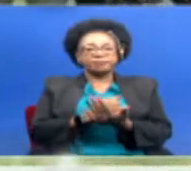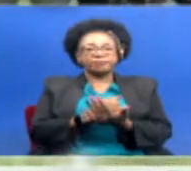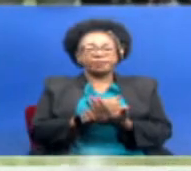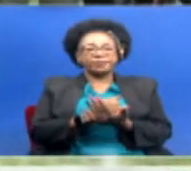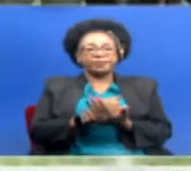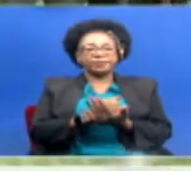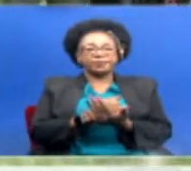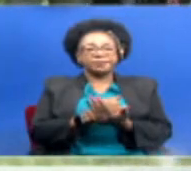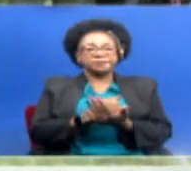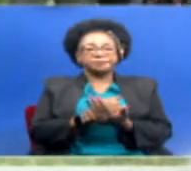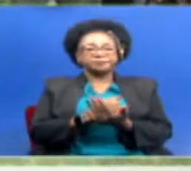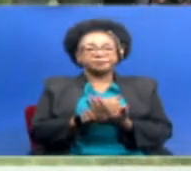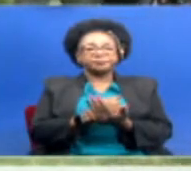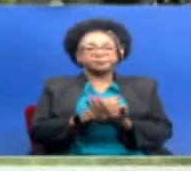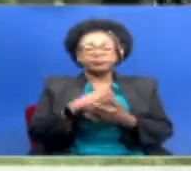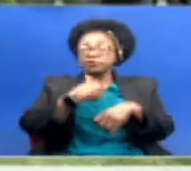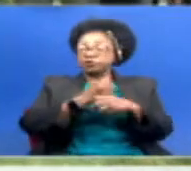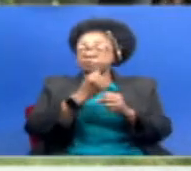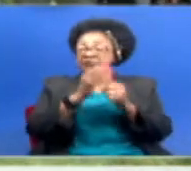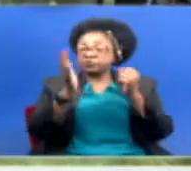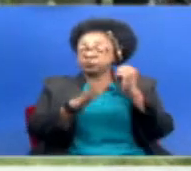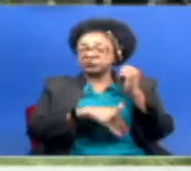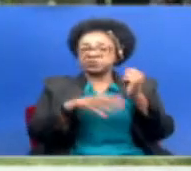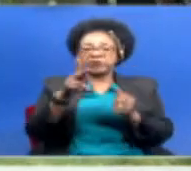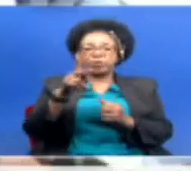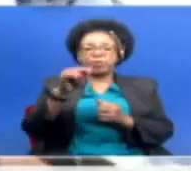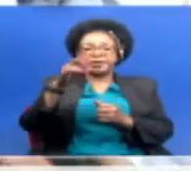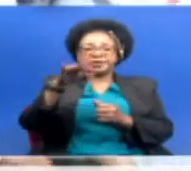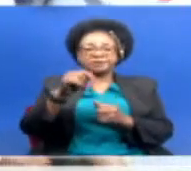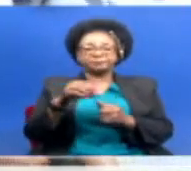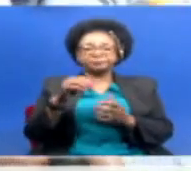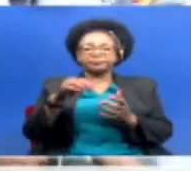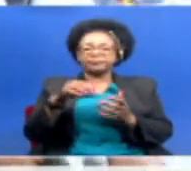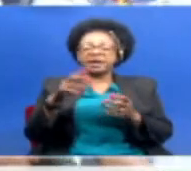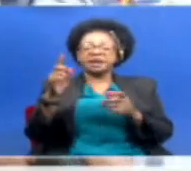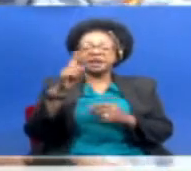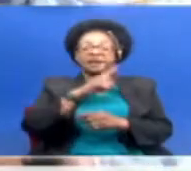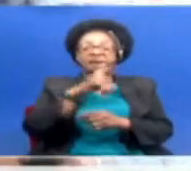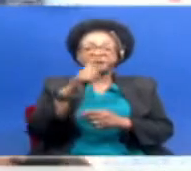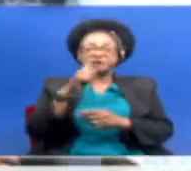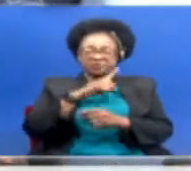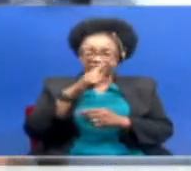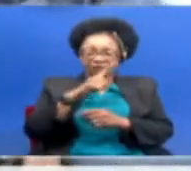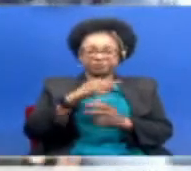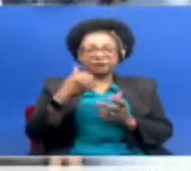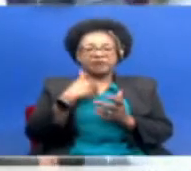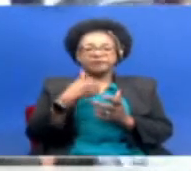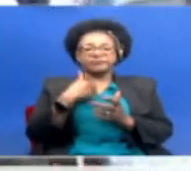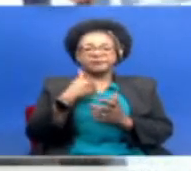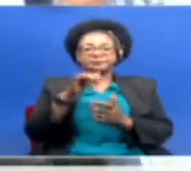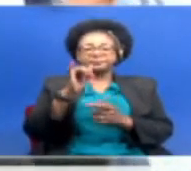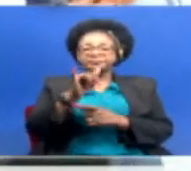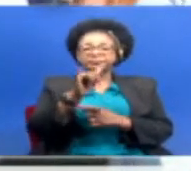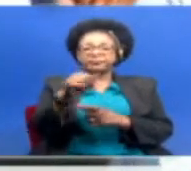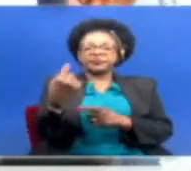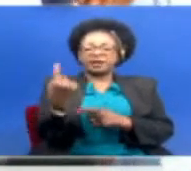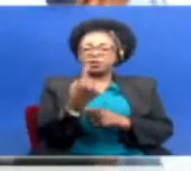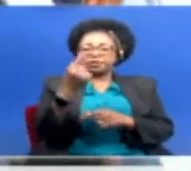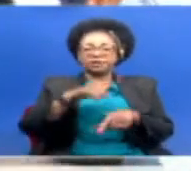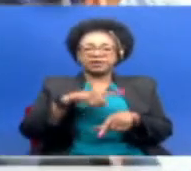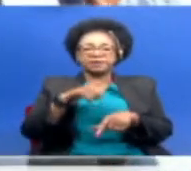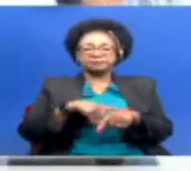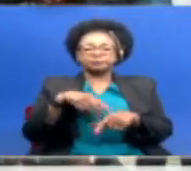Kutia chumvi kwenye kidonda, Kawira yuko katika hatari ya kuingia katika safari ya kipweke baada ya madiwani wa mrengo